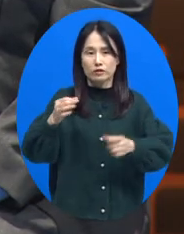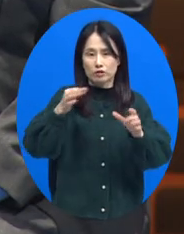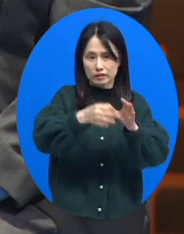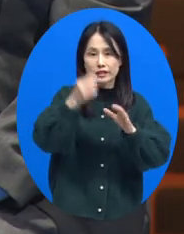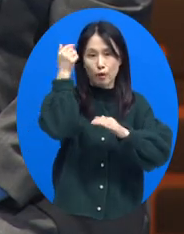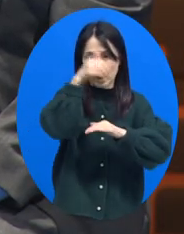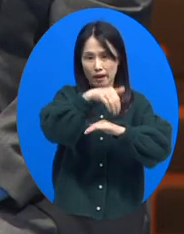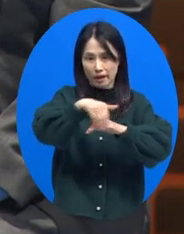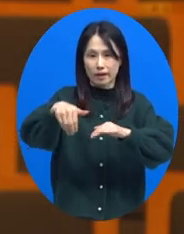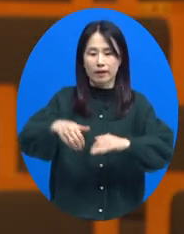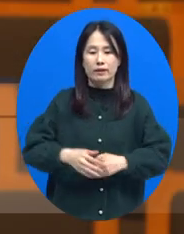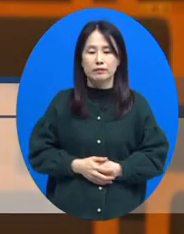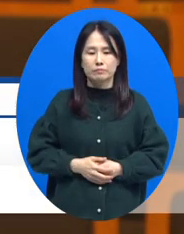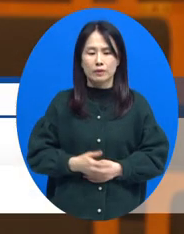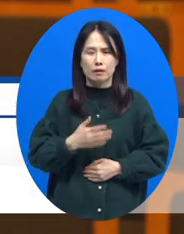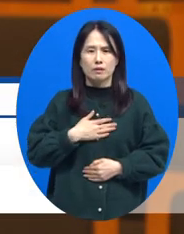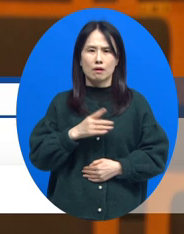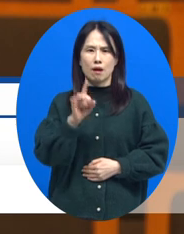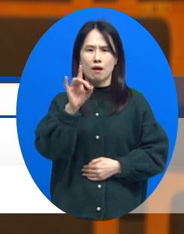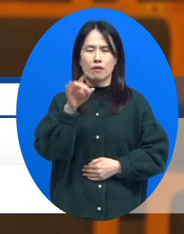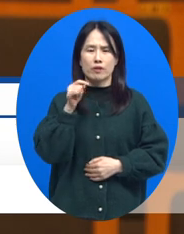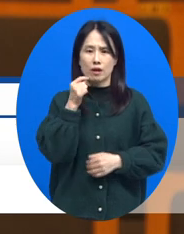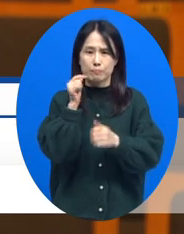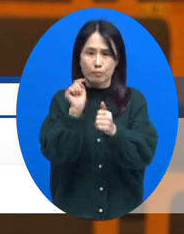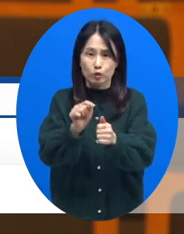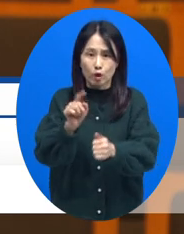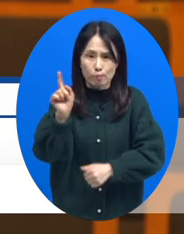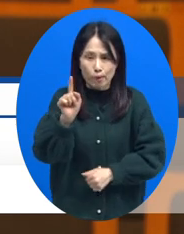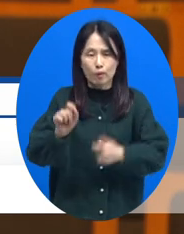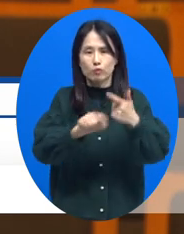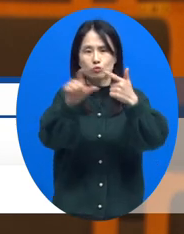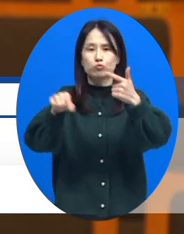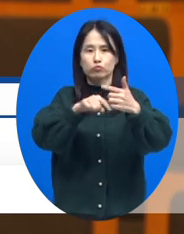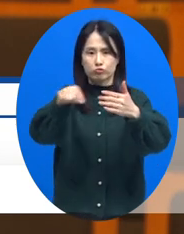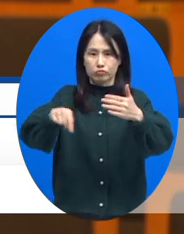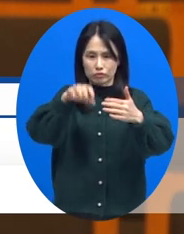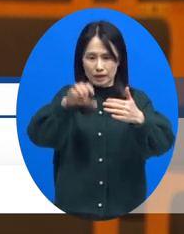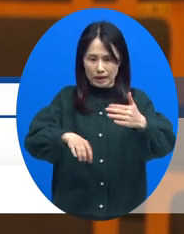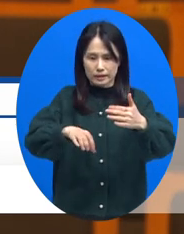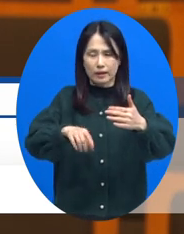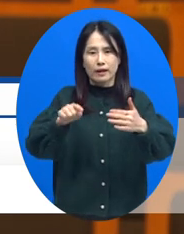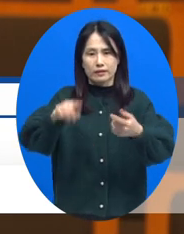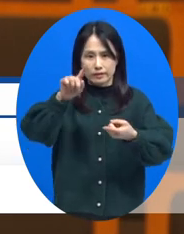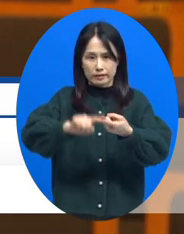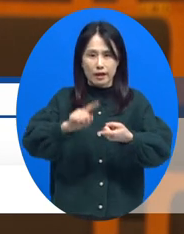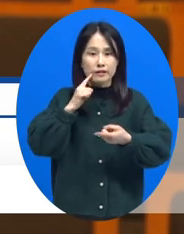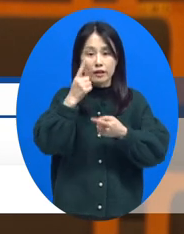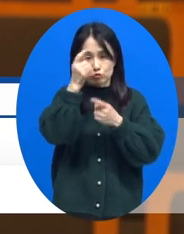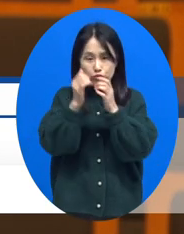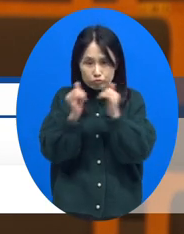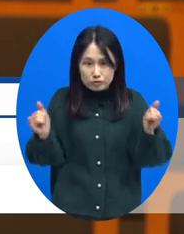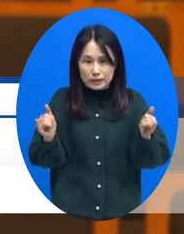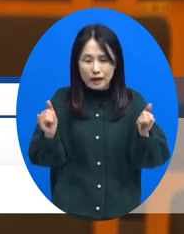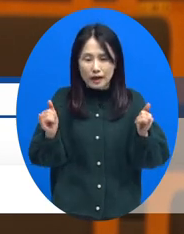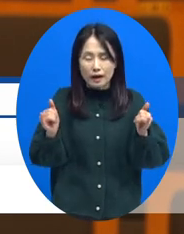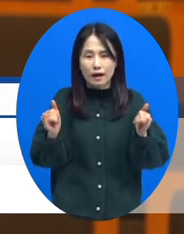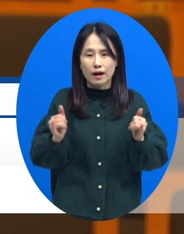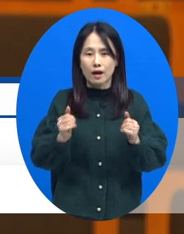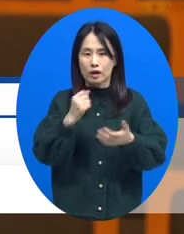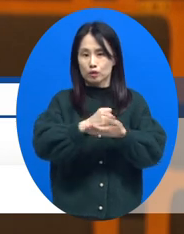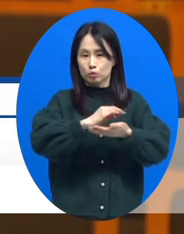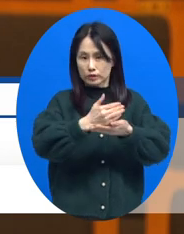지급하겠다는 구상입니다 제가 유일하게 지시한게 6월 안에 해당되는 예술인 분이